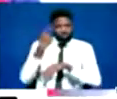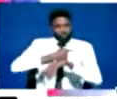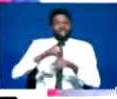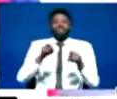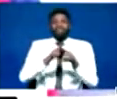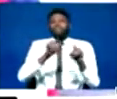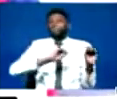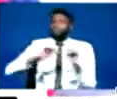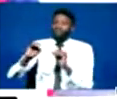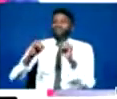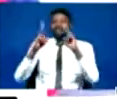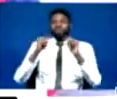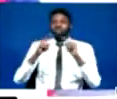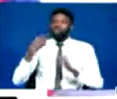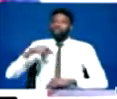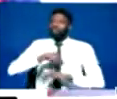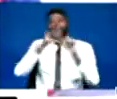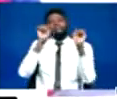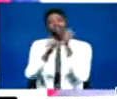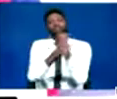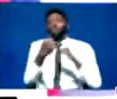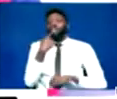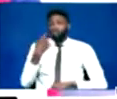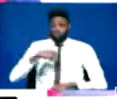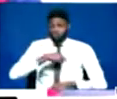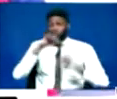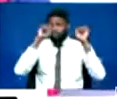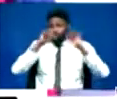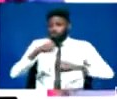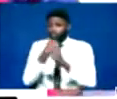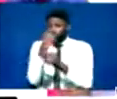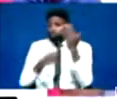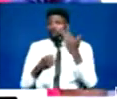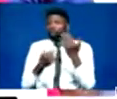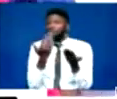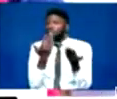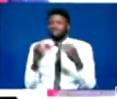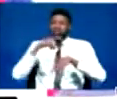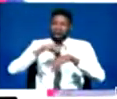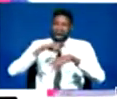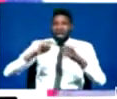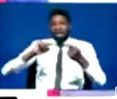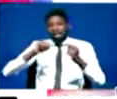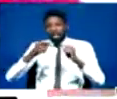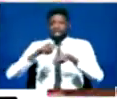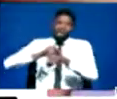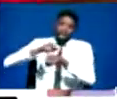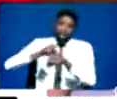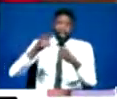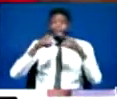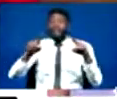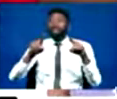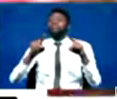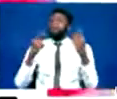cannot say that we have... Maybe what we do is we don't have time for nursing injuries. But for the practice, the teams